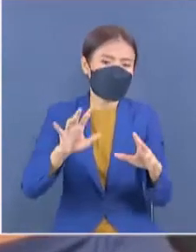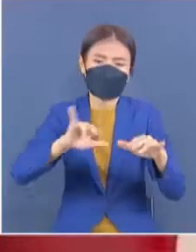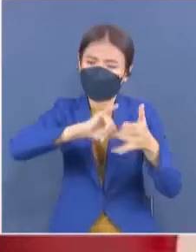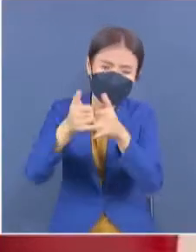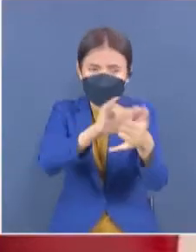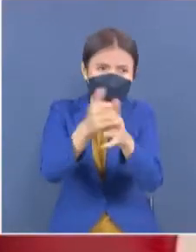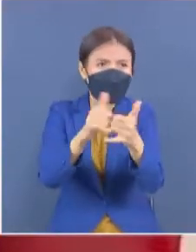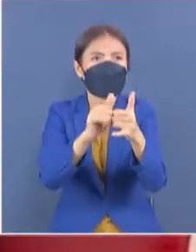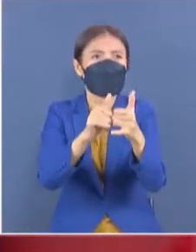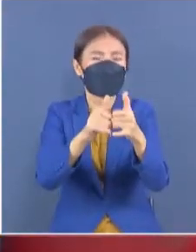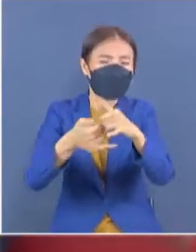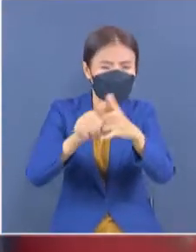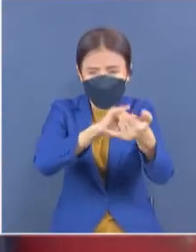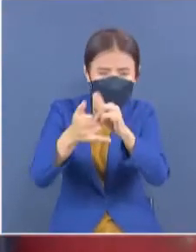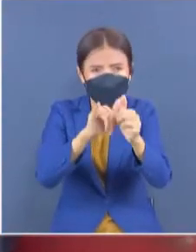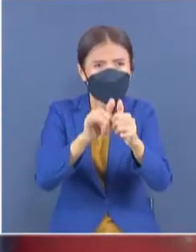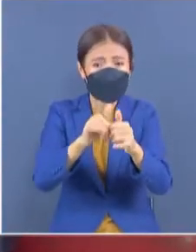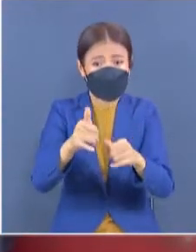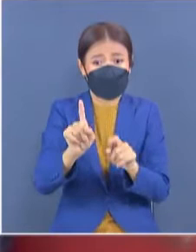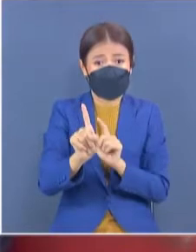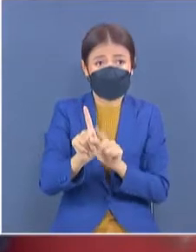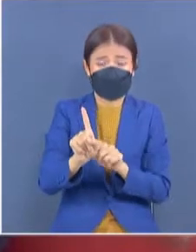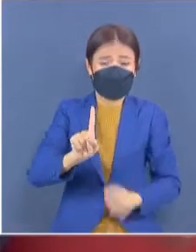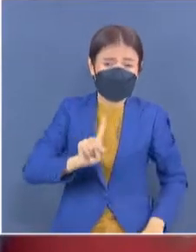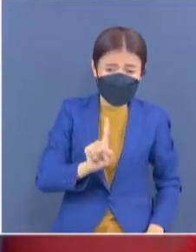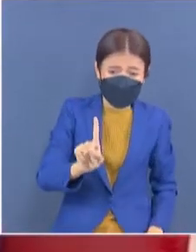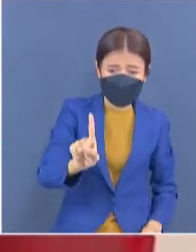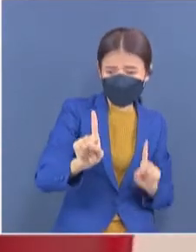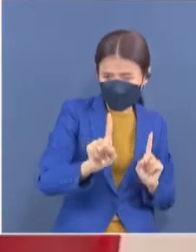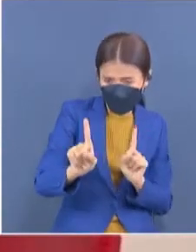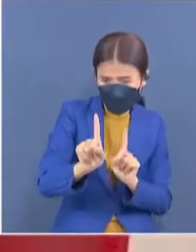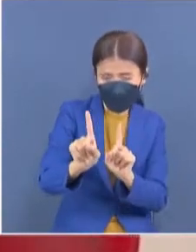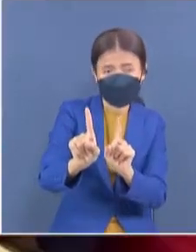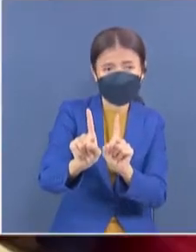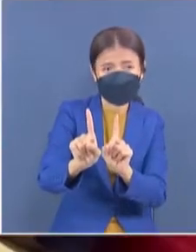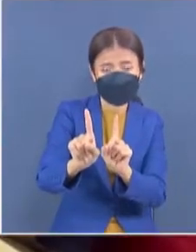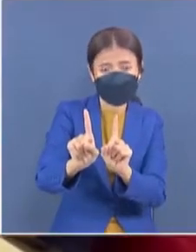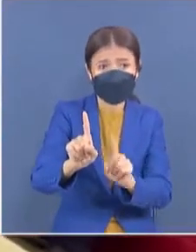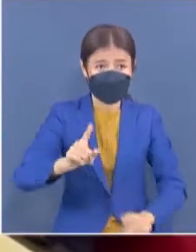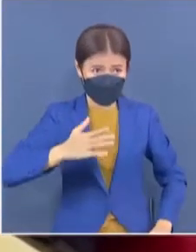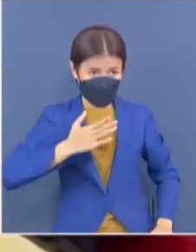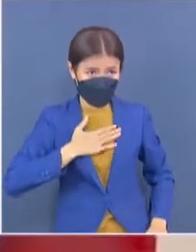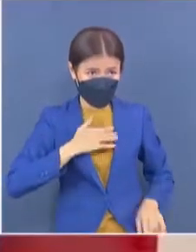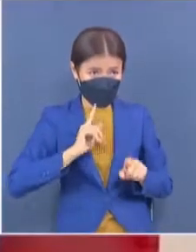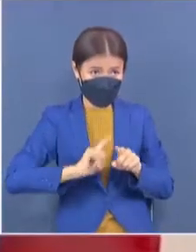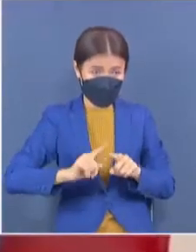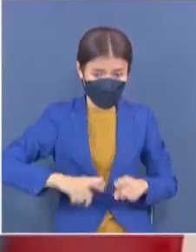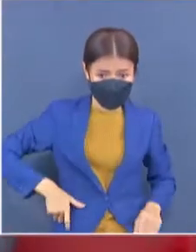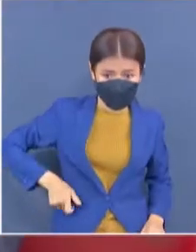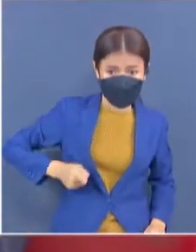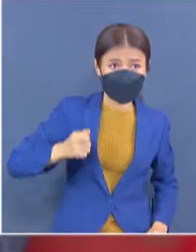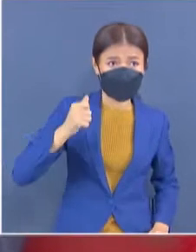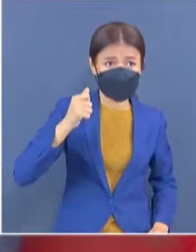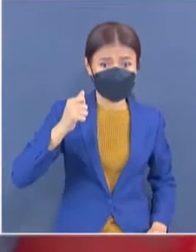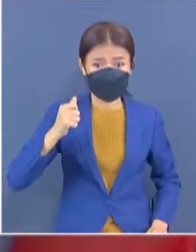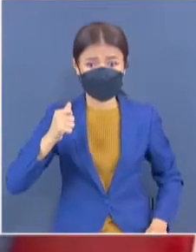แล้วจังหวะที่วิ่งตามคู่กรณีไปเนี่ยนะครับก็เลยชักมีดที่พกเหน็บเอวมาแทงใส่คู่ก